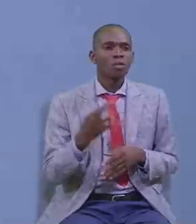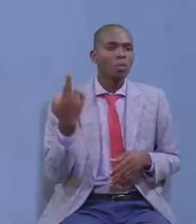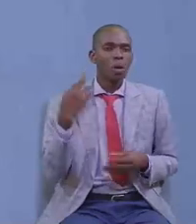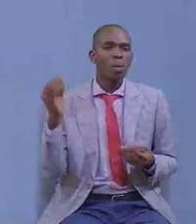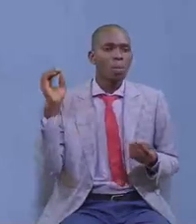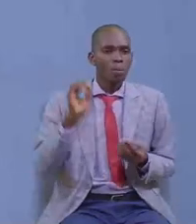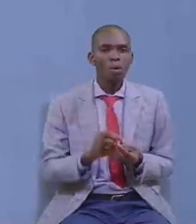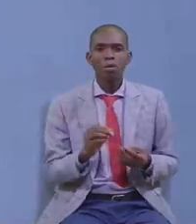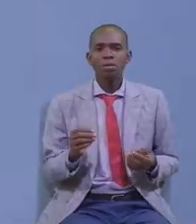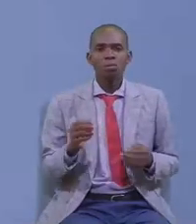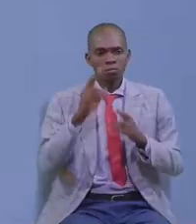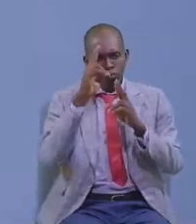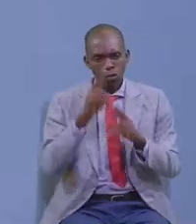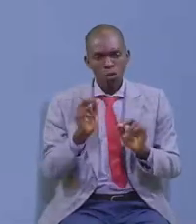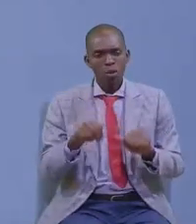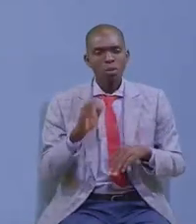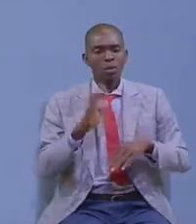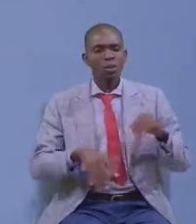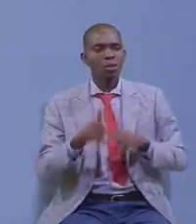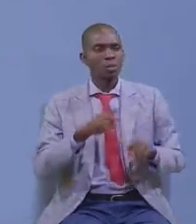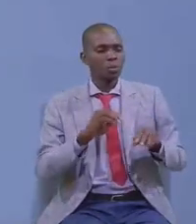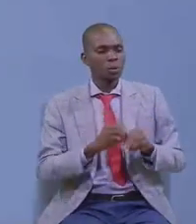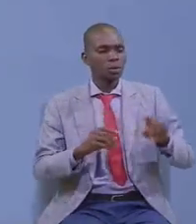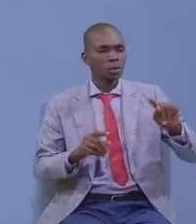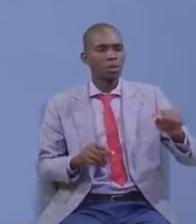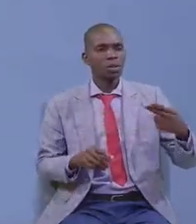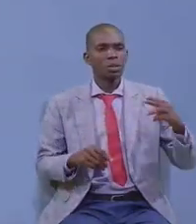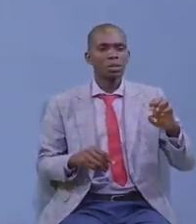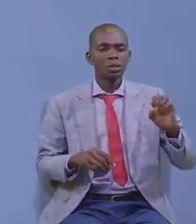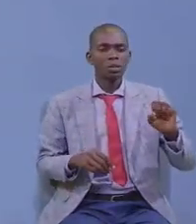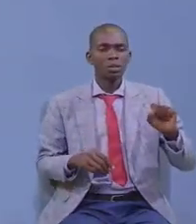ils avaient des sentiments plus nobles que ceux de Thessalonique.